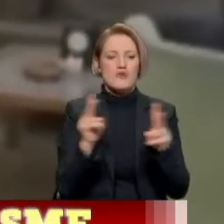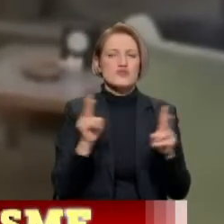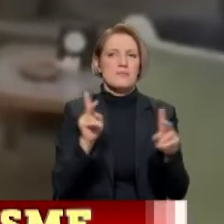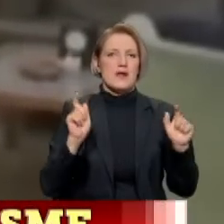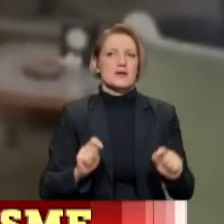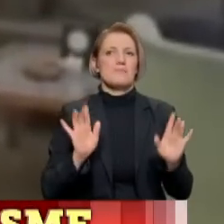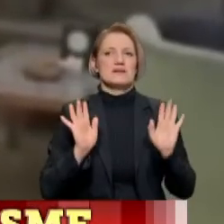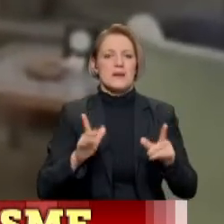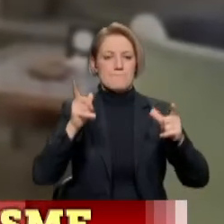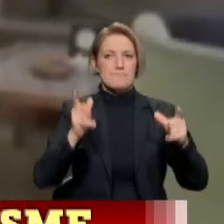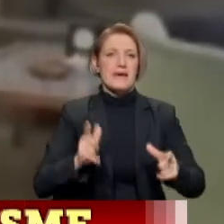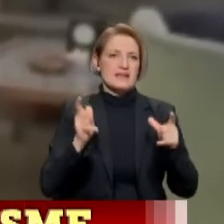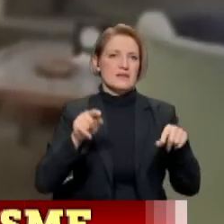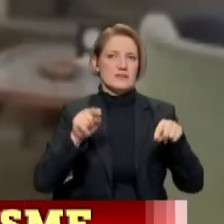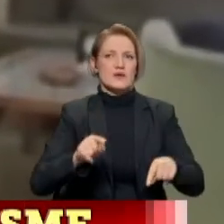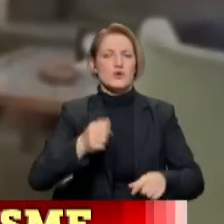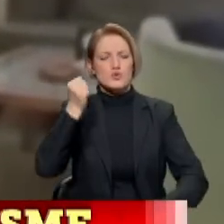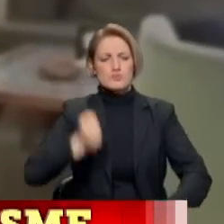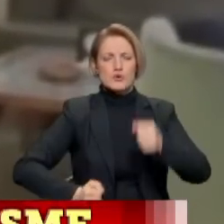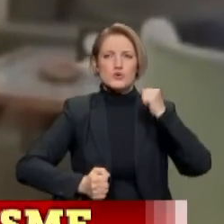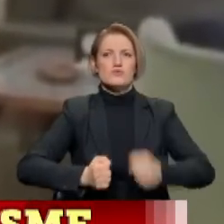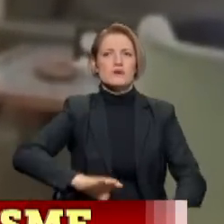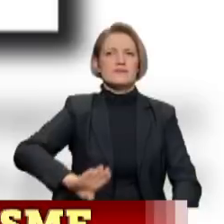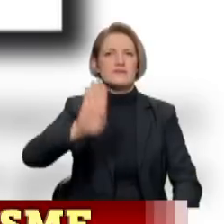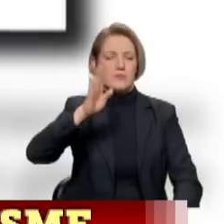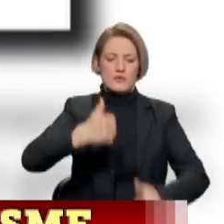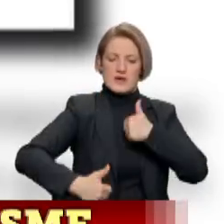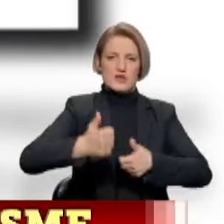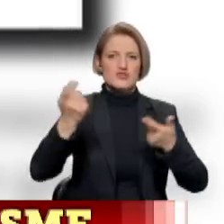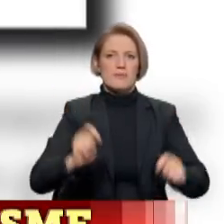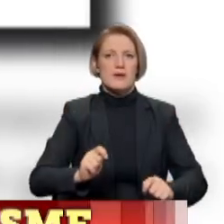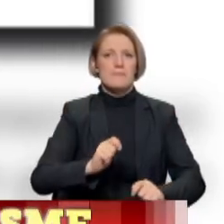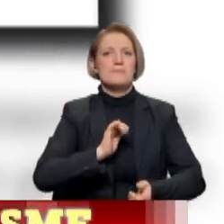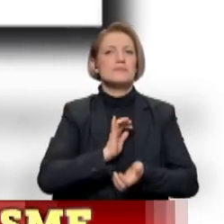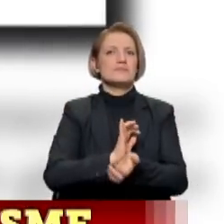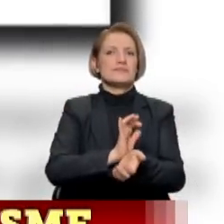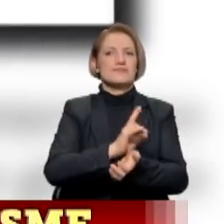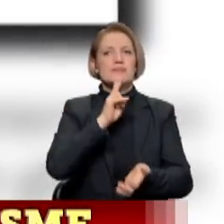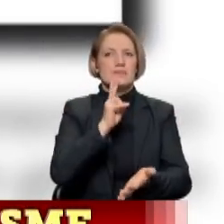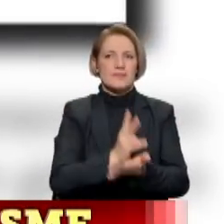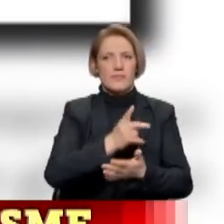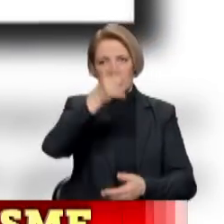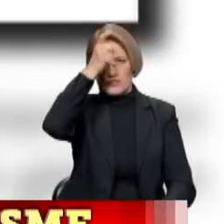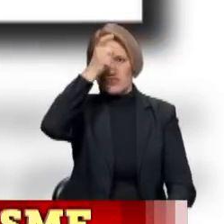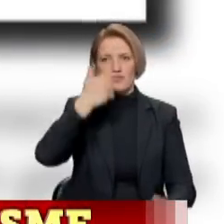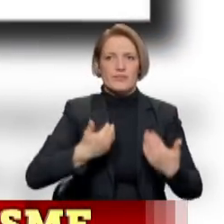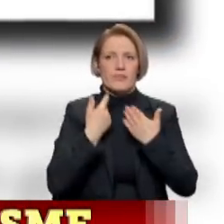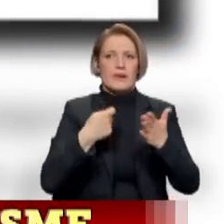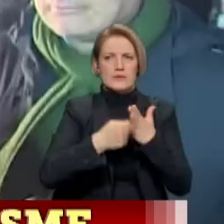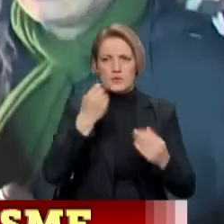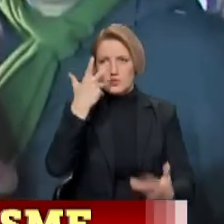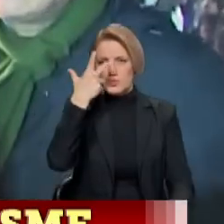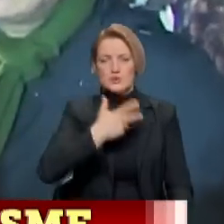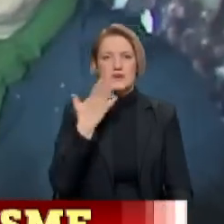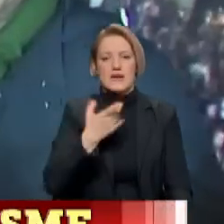yapmasın. Ancak meydanlarda gümbür gümbür demokratik bir yarış yapalım. Mahkumiyet kararı Türk yargısı adına utanç verici ve umut